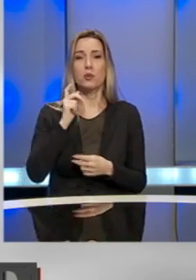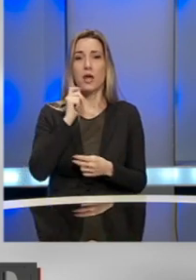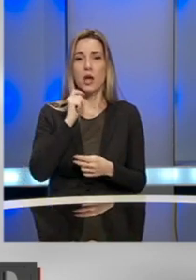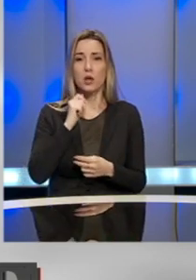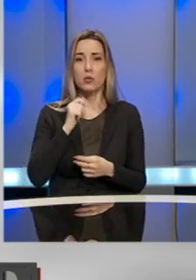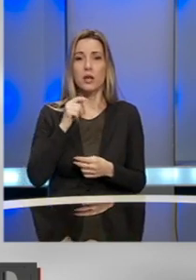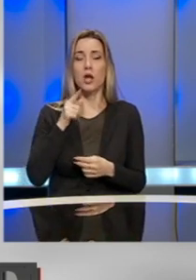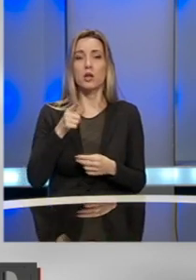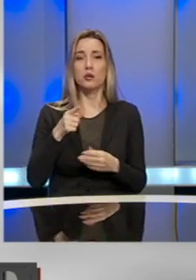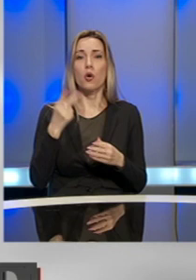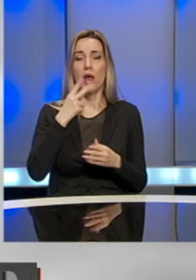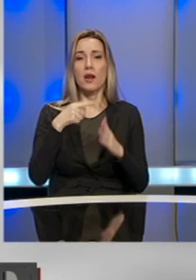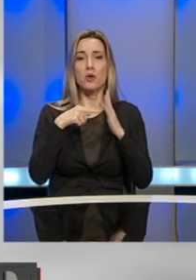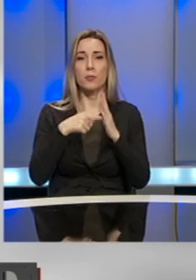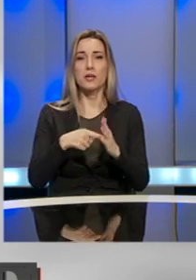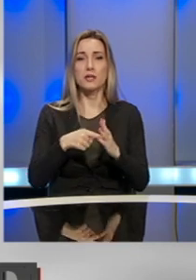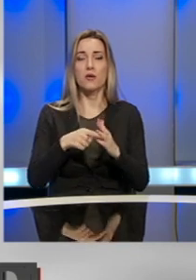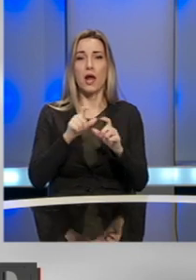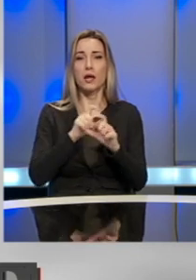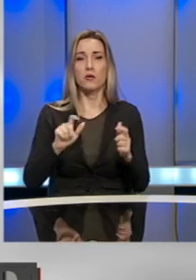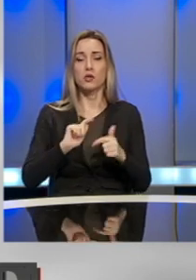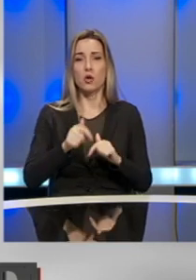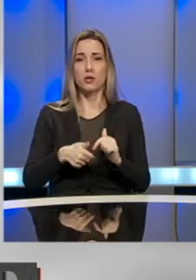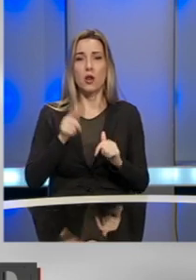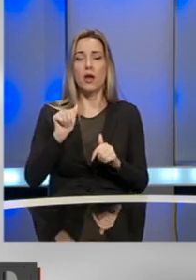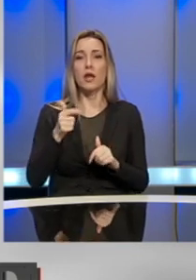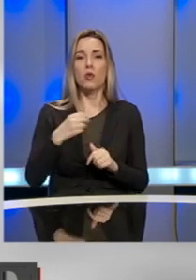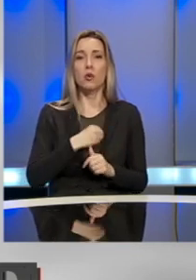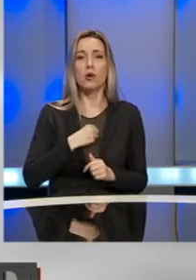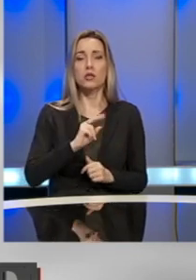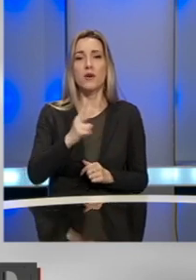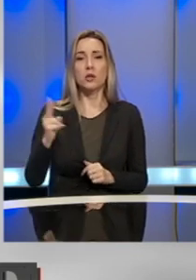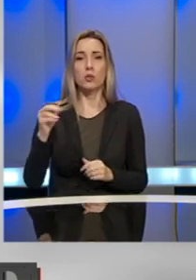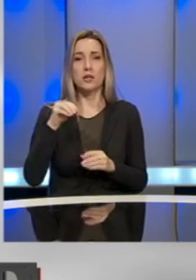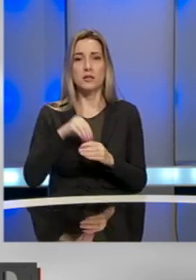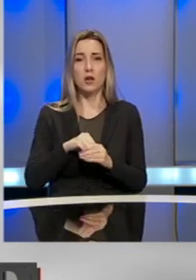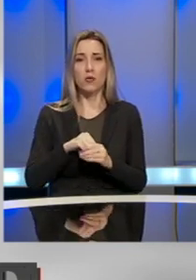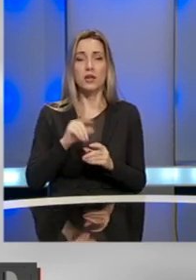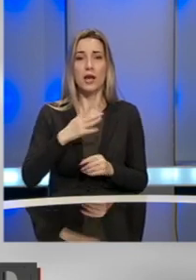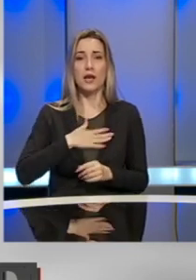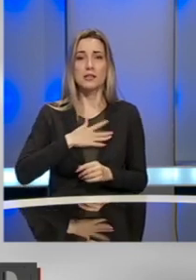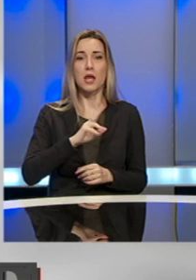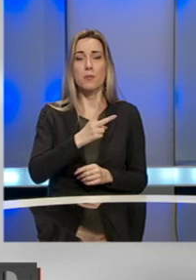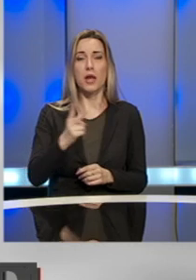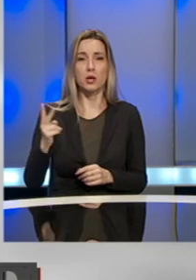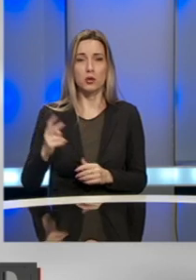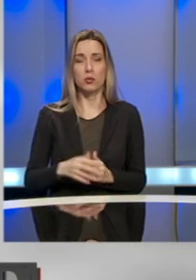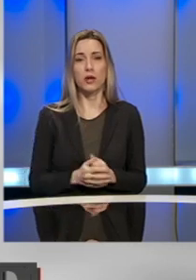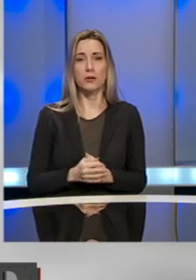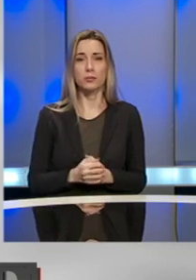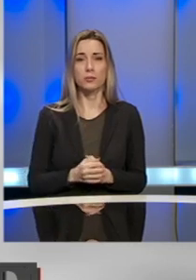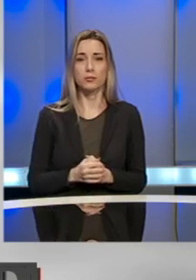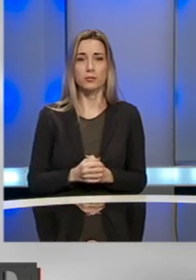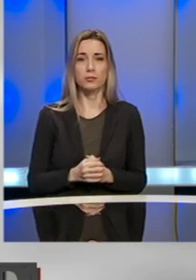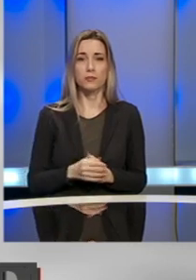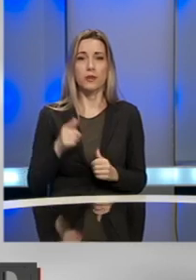da to predstavlja krivično djelo jer ugrožava druge stanovnike. Ugrožavaju prije svega i sebe i druge stanovnike i to